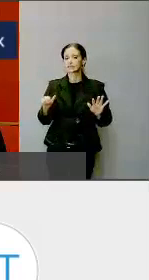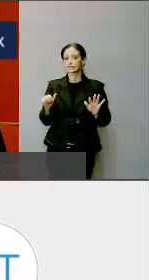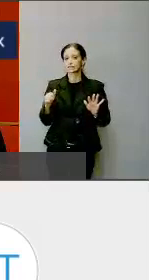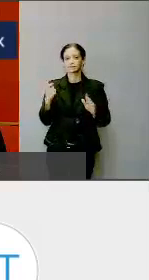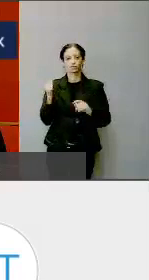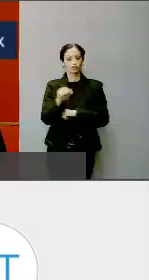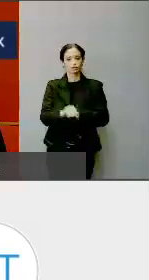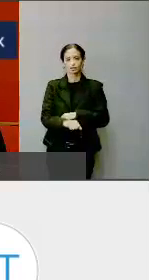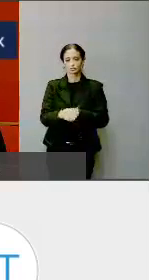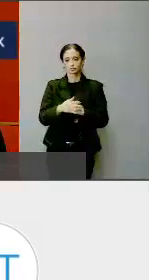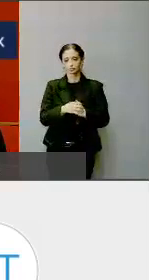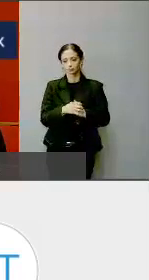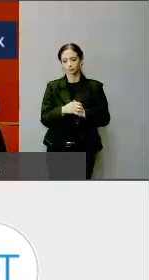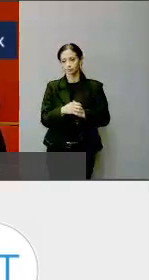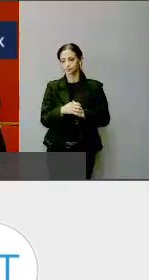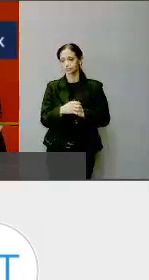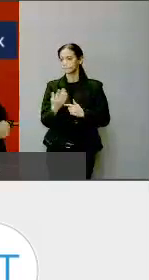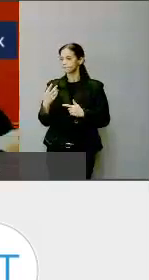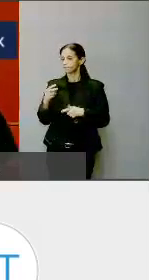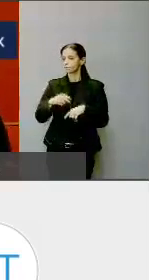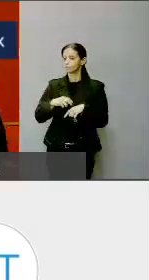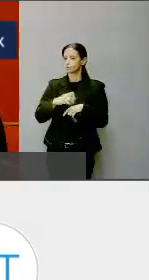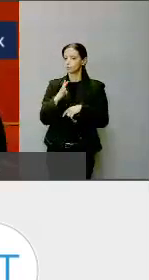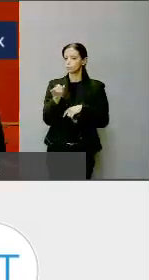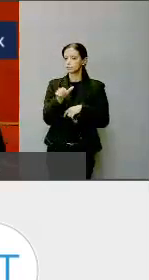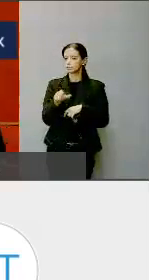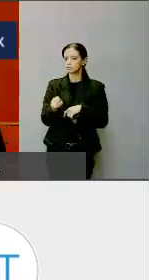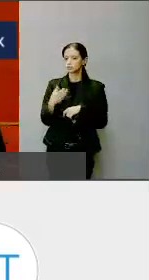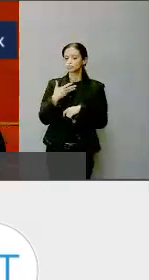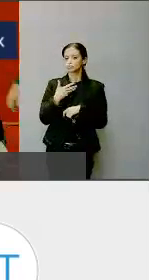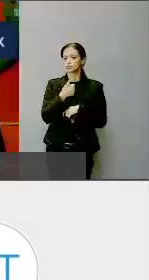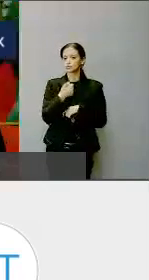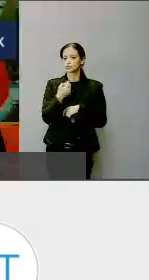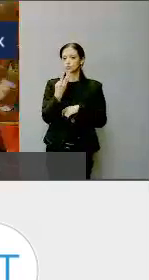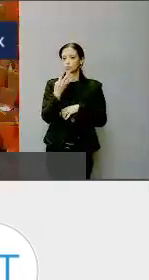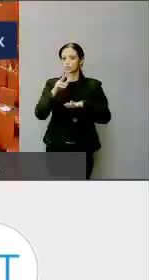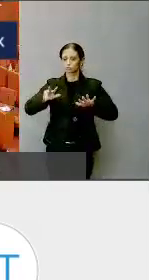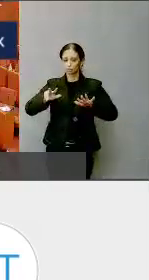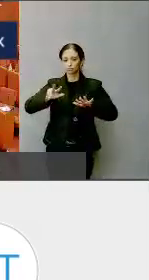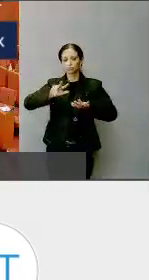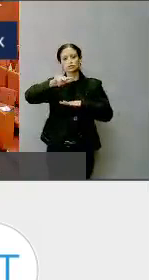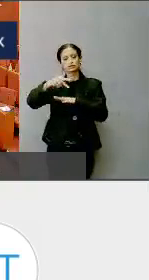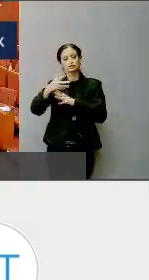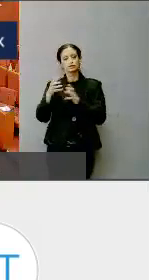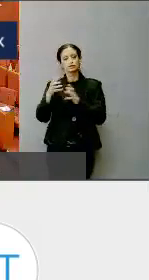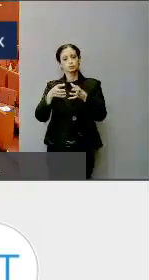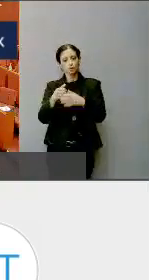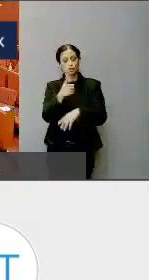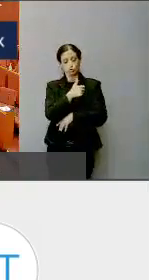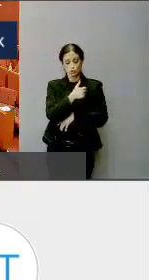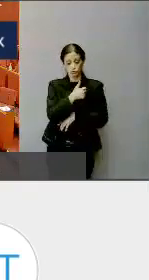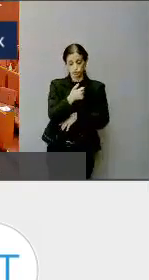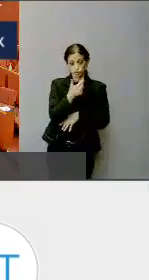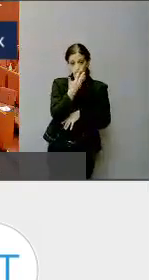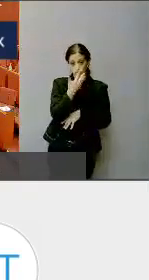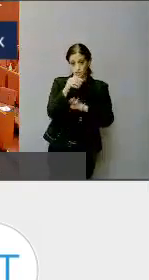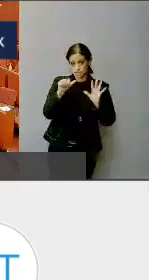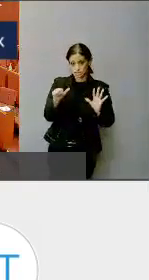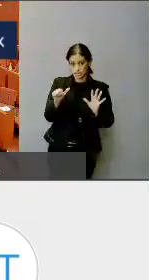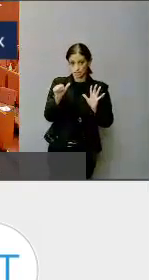contrario dottor bisso abbiamo 148 poi terzo poco il 156